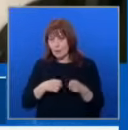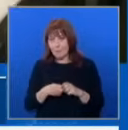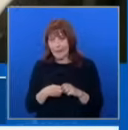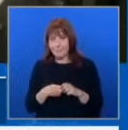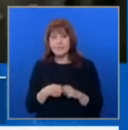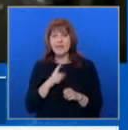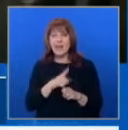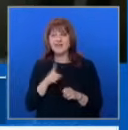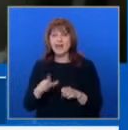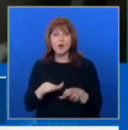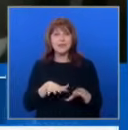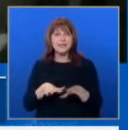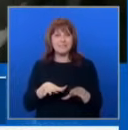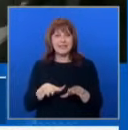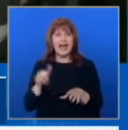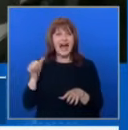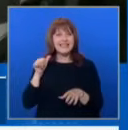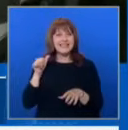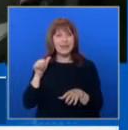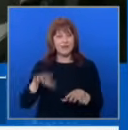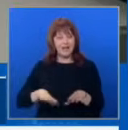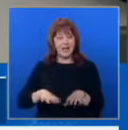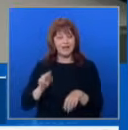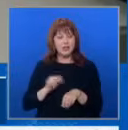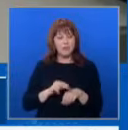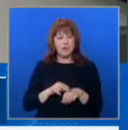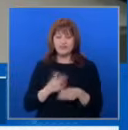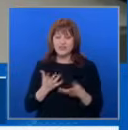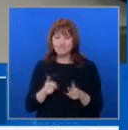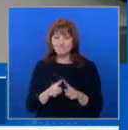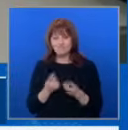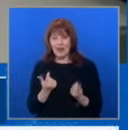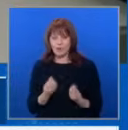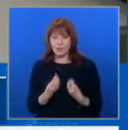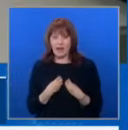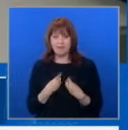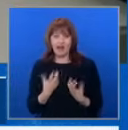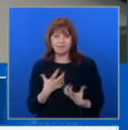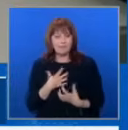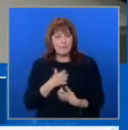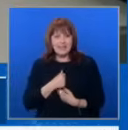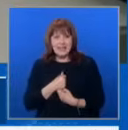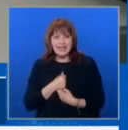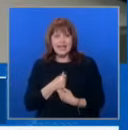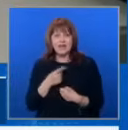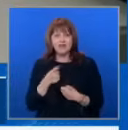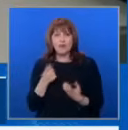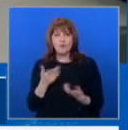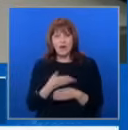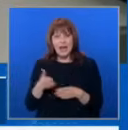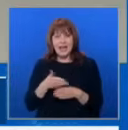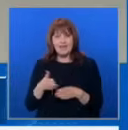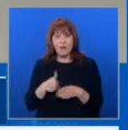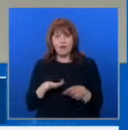Всяко земетресение в района на Асеновград и Пловдив събужда тревоги и притеснения, защото земята тук се люлее често и все още е